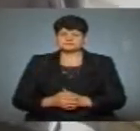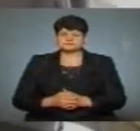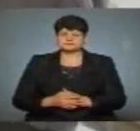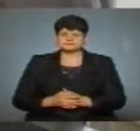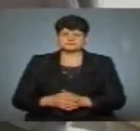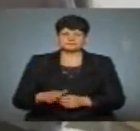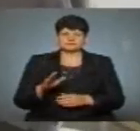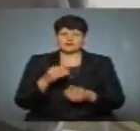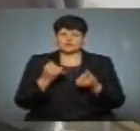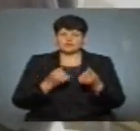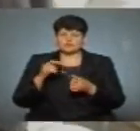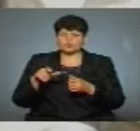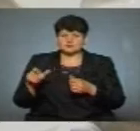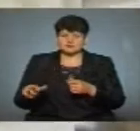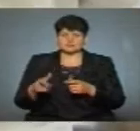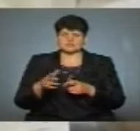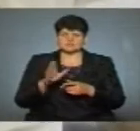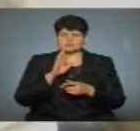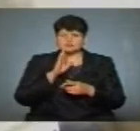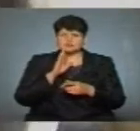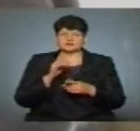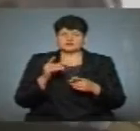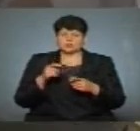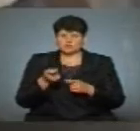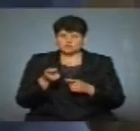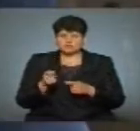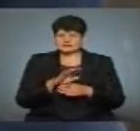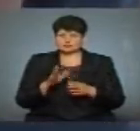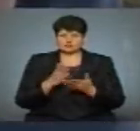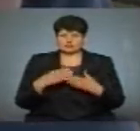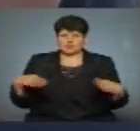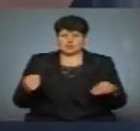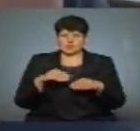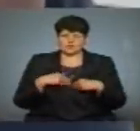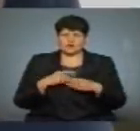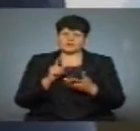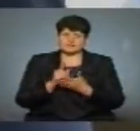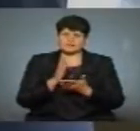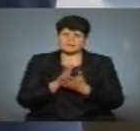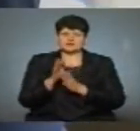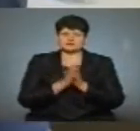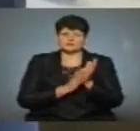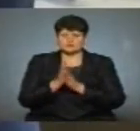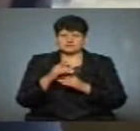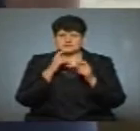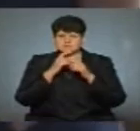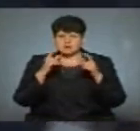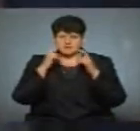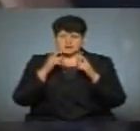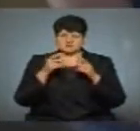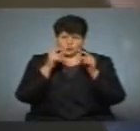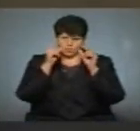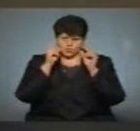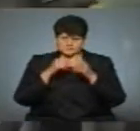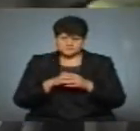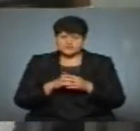Кондуктори і водії відсьогодні не носитимуть спецодяг, але повинні мати захисні окуляри, маски і рукавиці, каже кондукторка Юлія